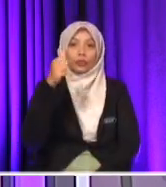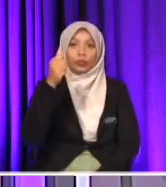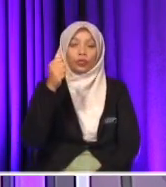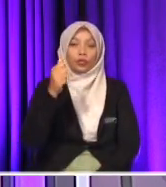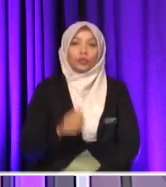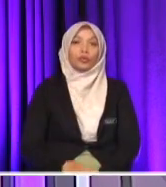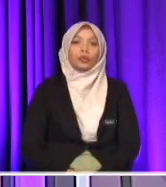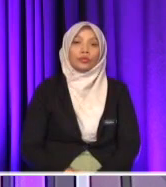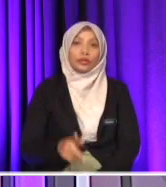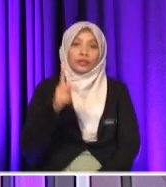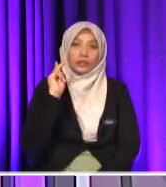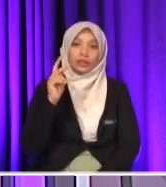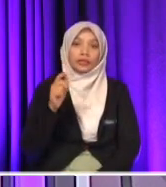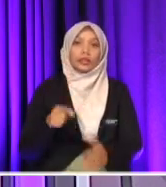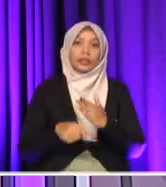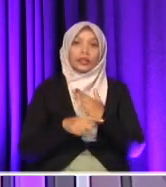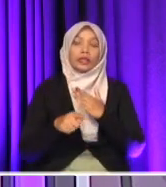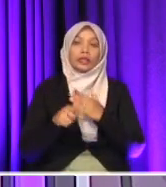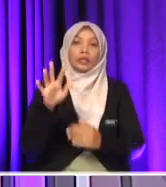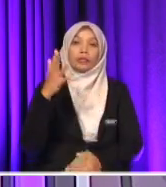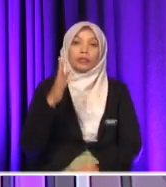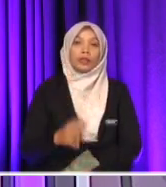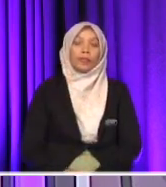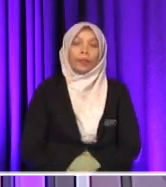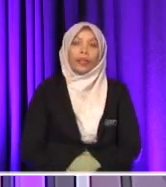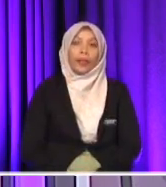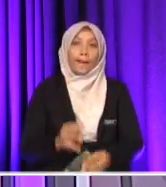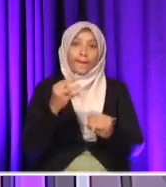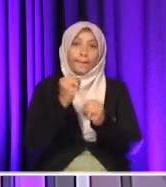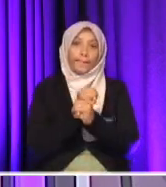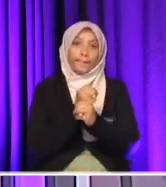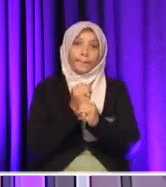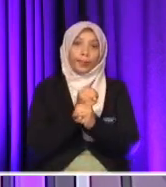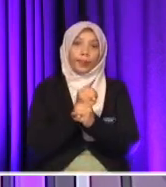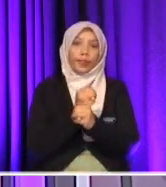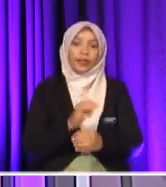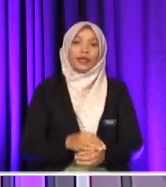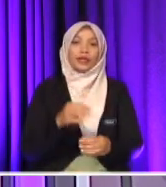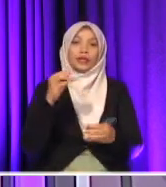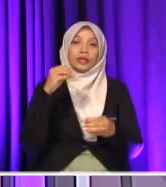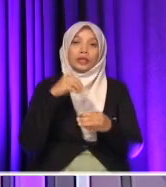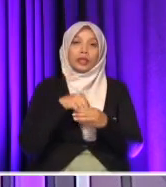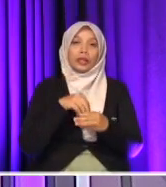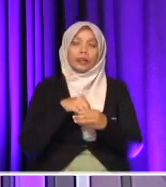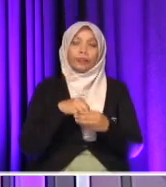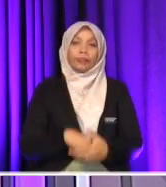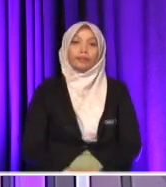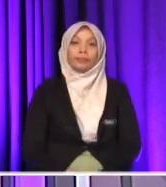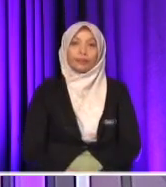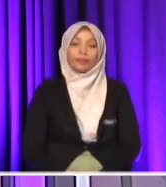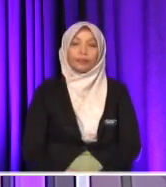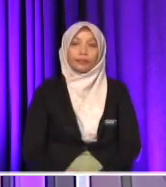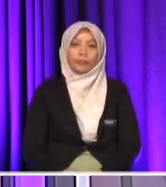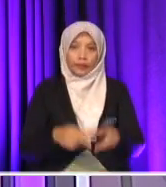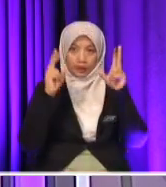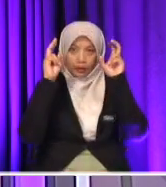negatif 12. Yang ini pun adalah konsep matematik yang kita applykan. Kita boleh biasanya jawapan pemuat, okey, yang ni